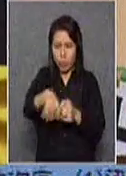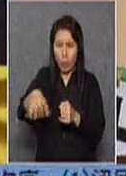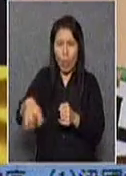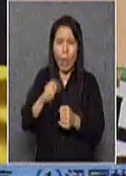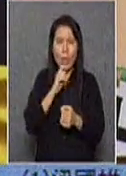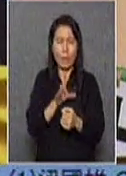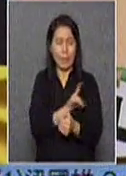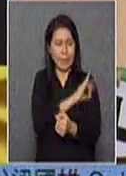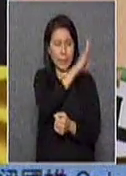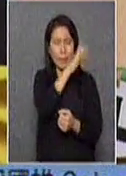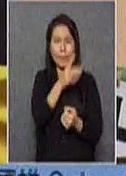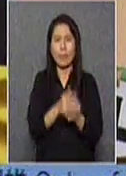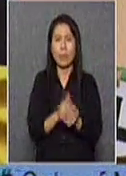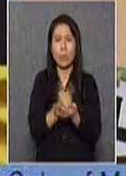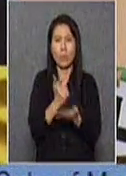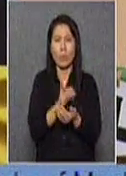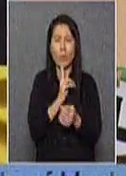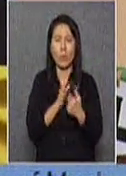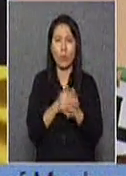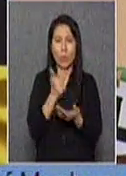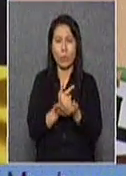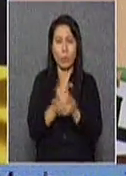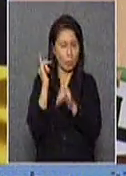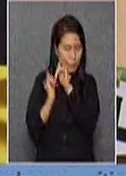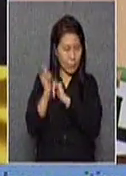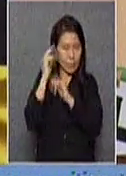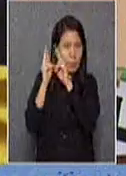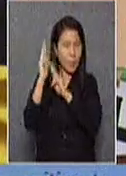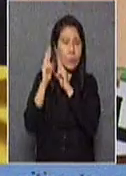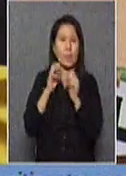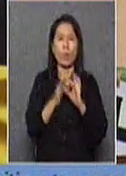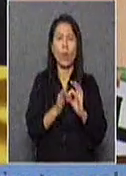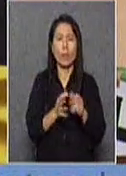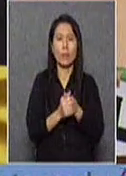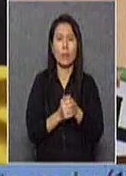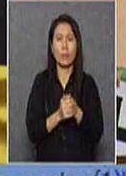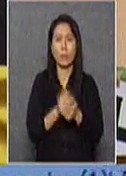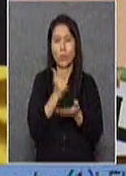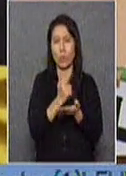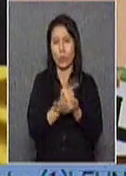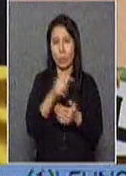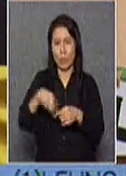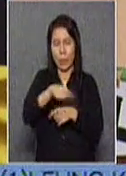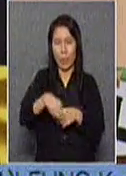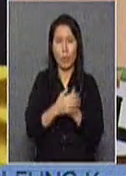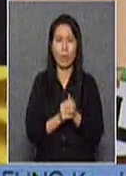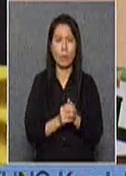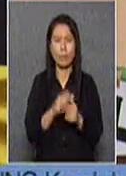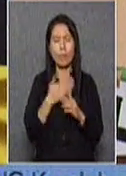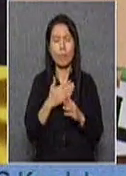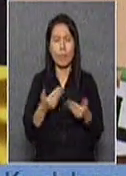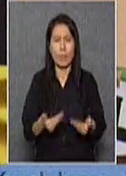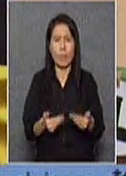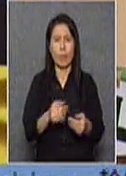然價值，同埋咧有好重要嘅歷史嘅即係價值嘅一啲嘅地方。咁所以如果家下冒